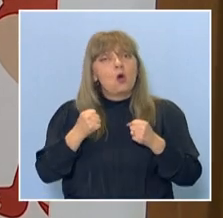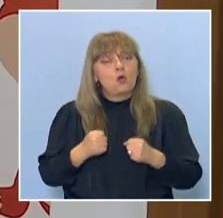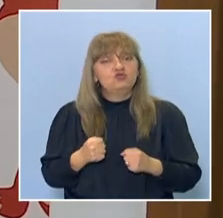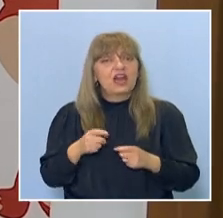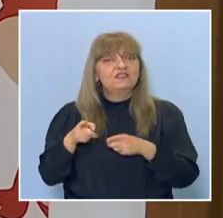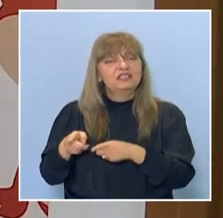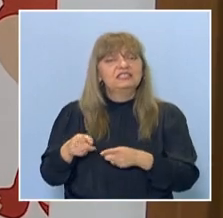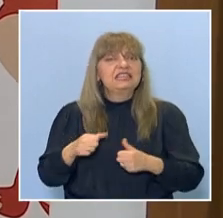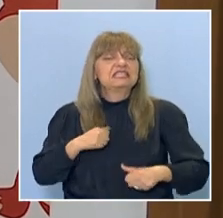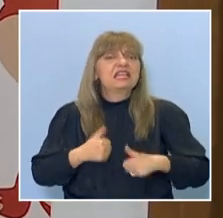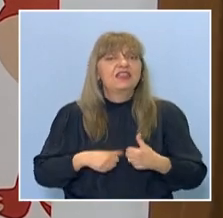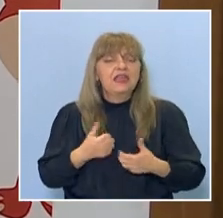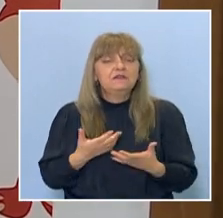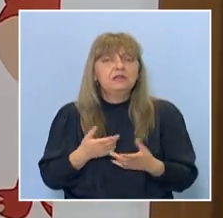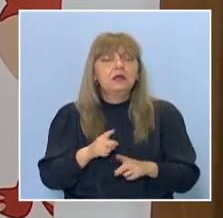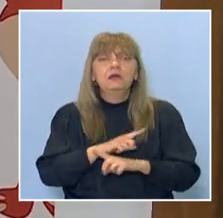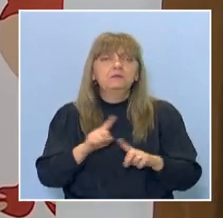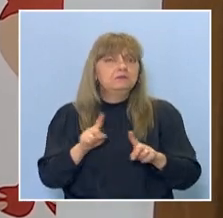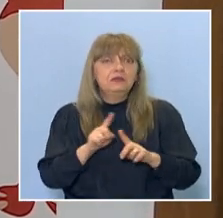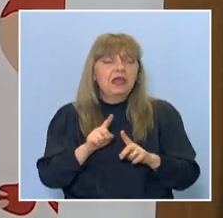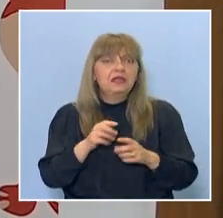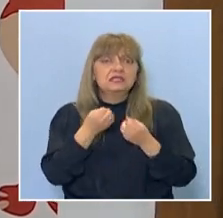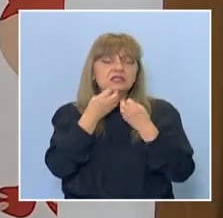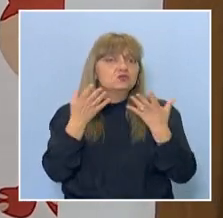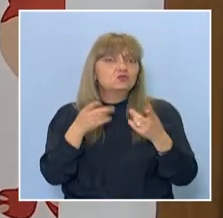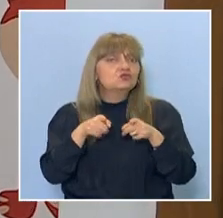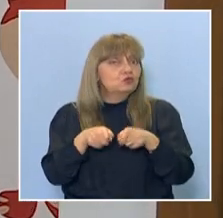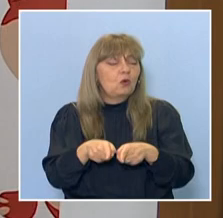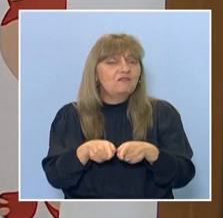да разплакани, но нищо подобно не се случи.